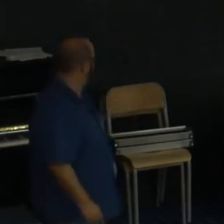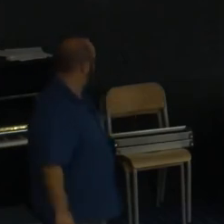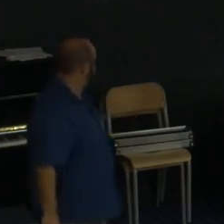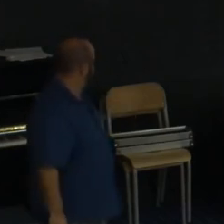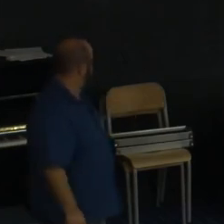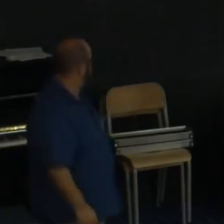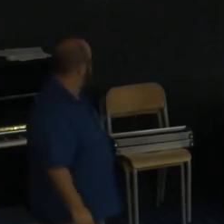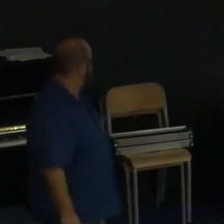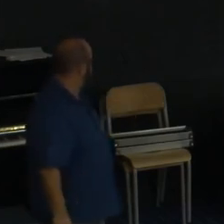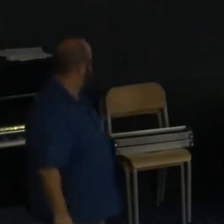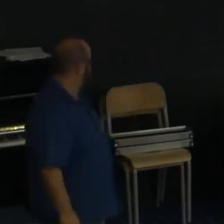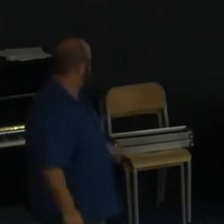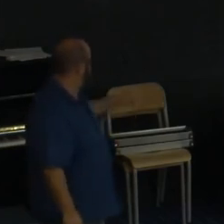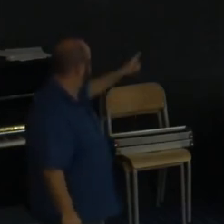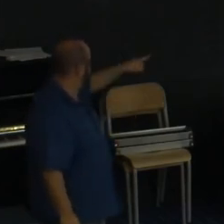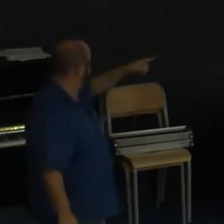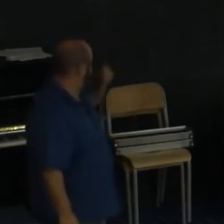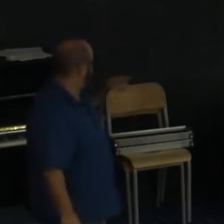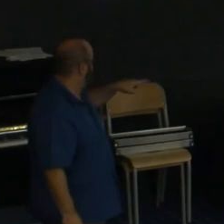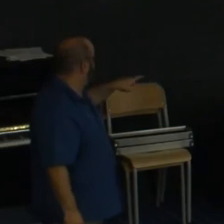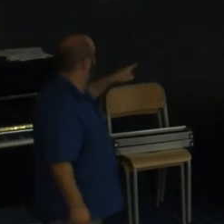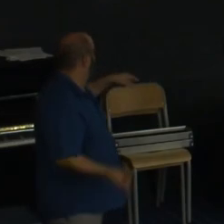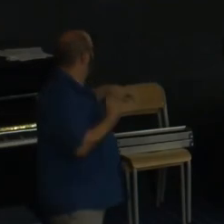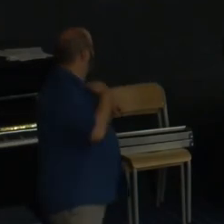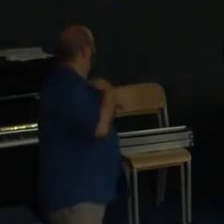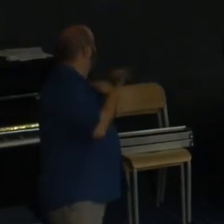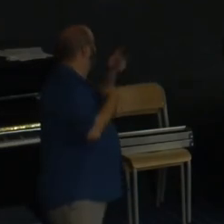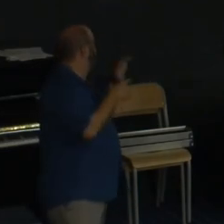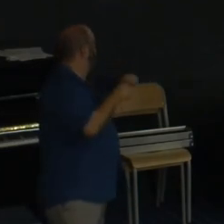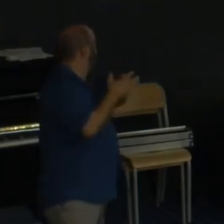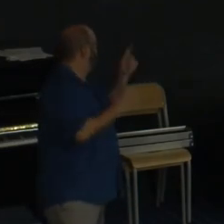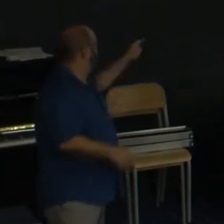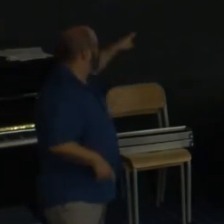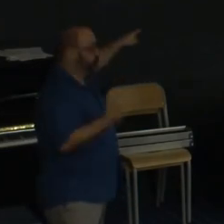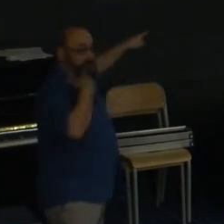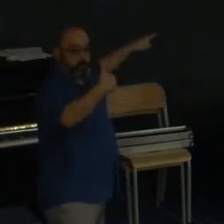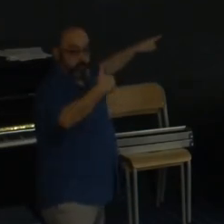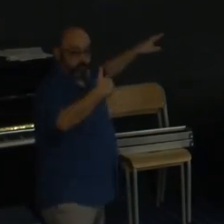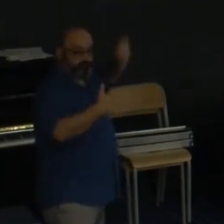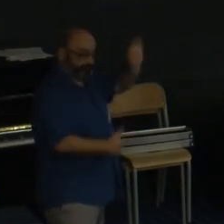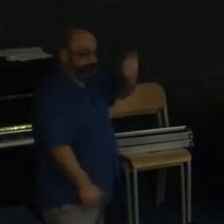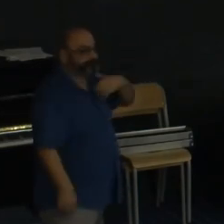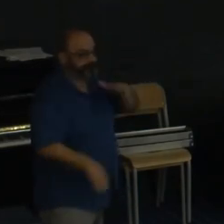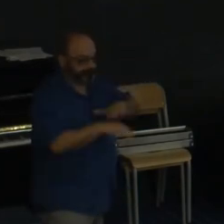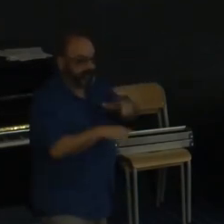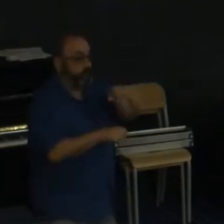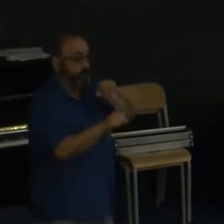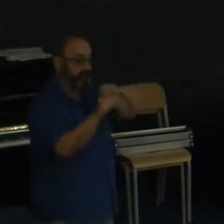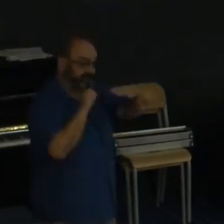peu le numéro de mon breakpoint, qui est le 1. Et je vais dire